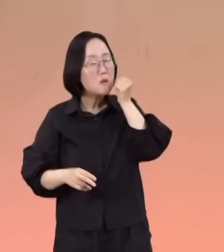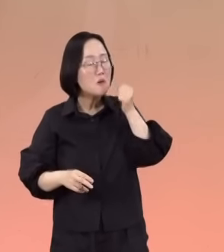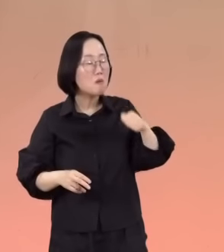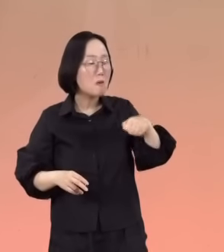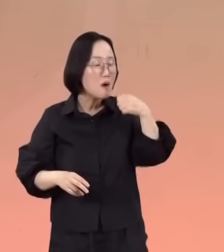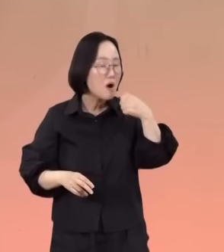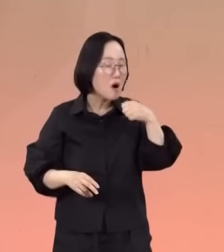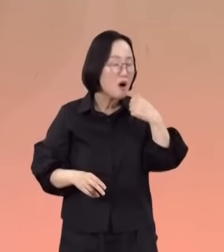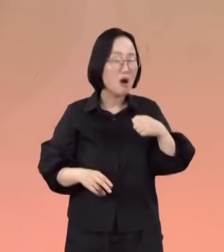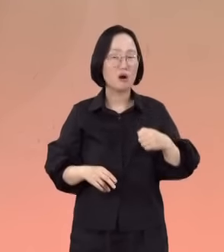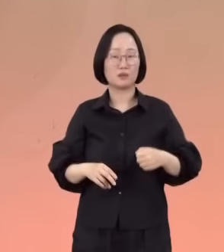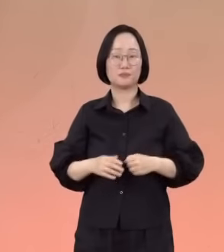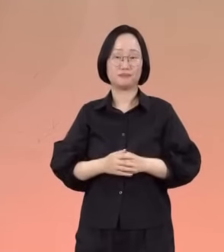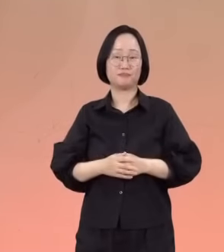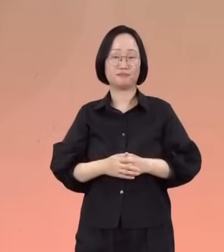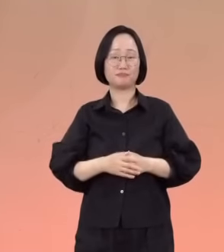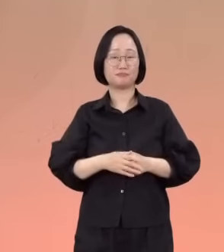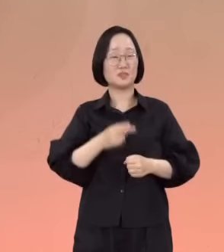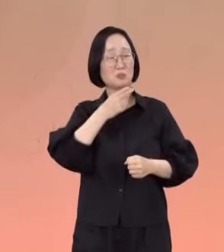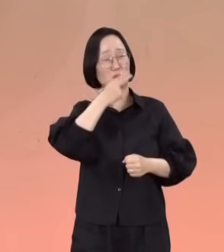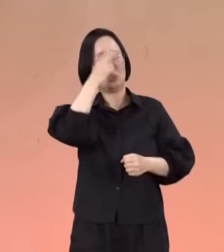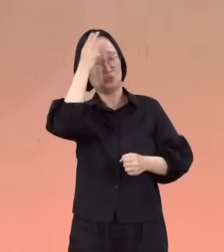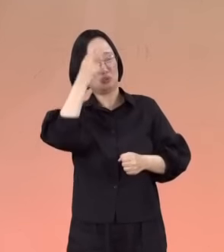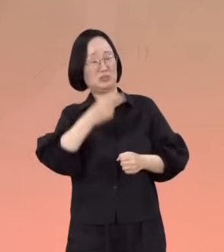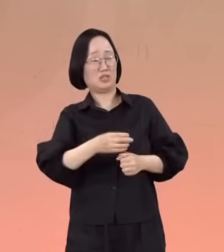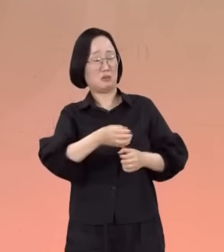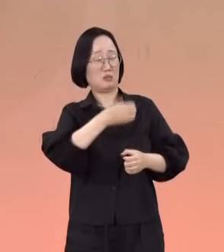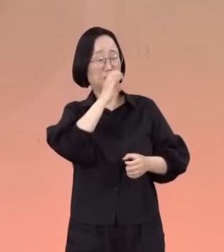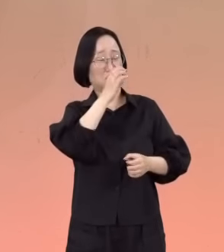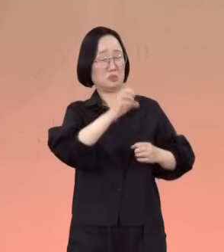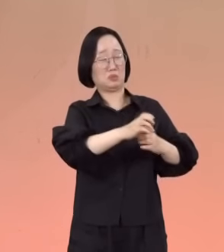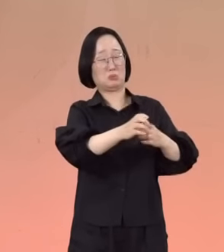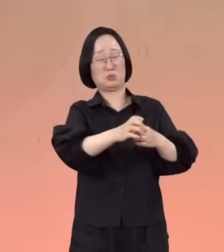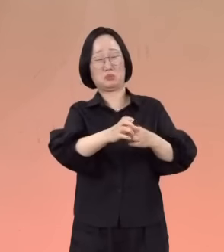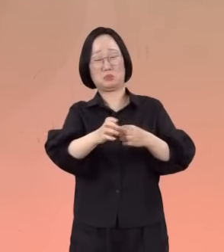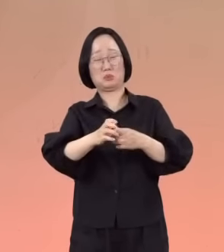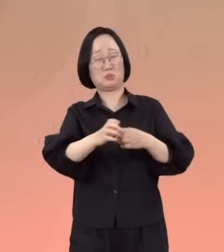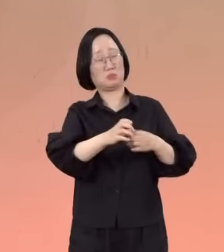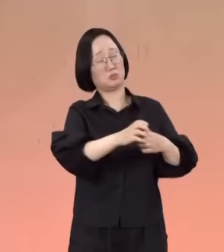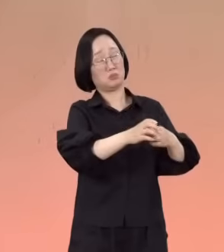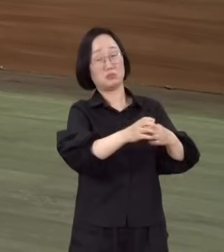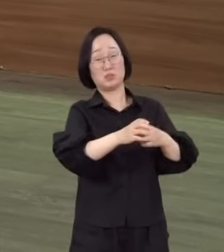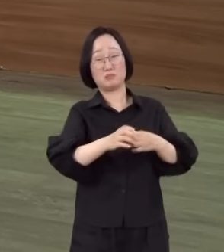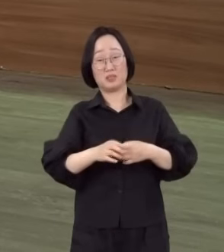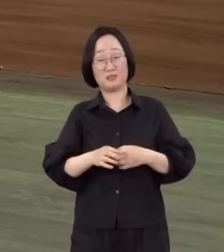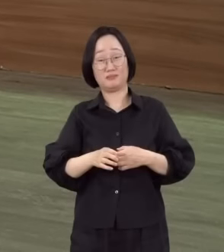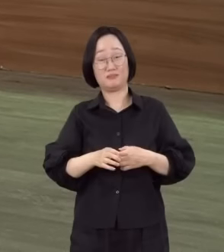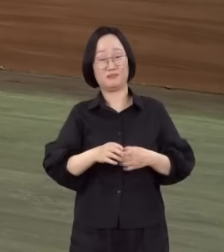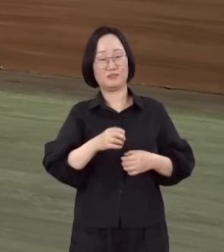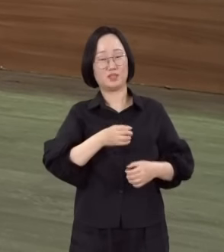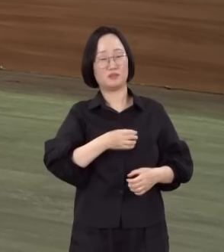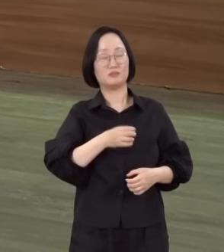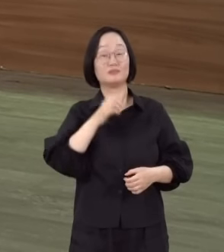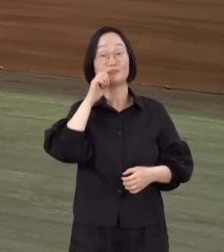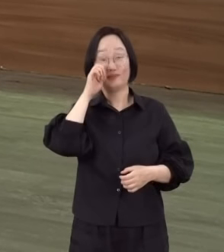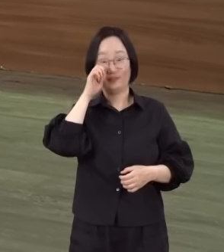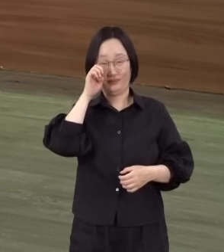계시는데 그래서 이렇게 이제 알콜 술한잔 이렇게 돌리고 있더래요 막걸리가 소주가 뭐 이렇게